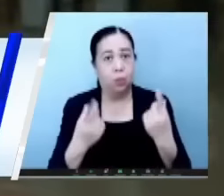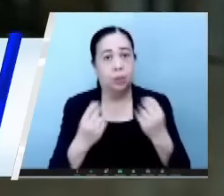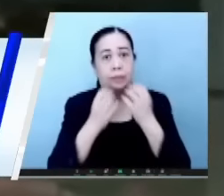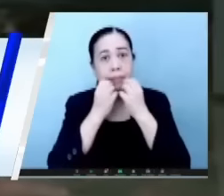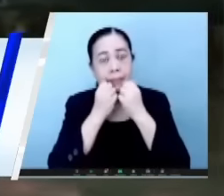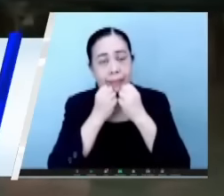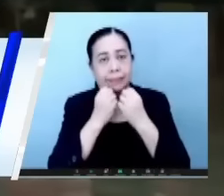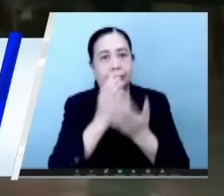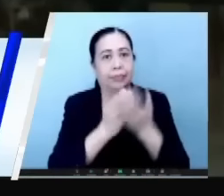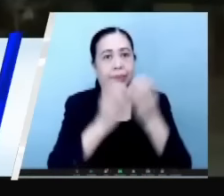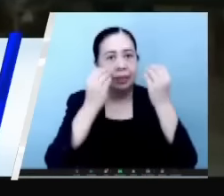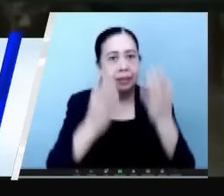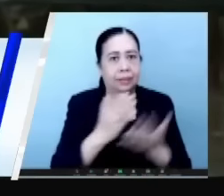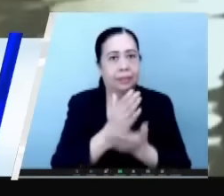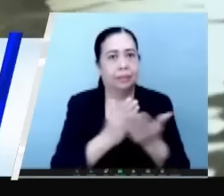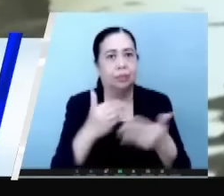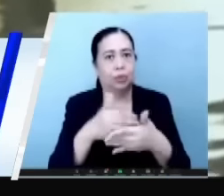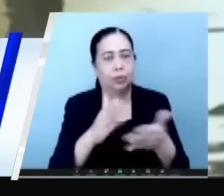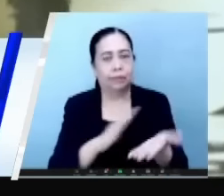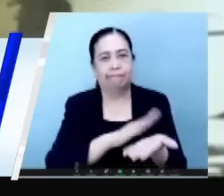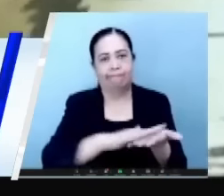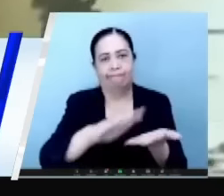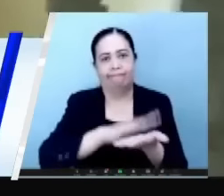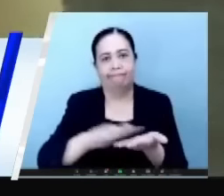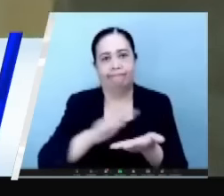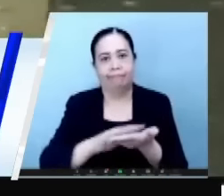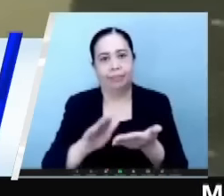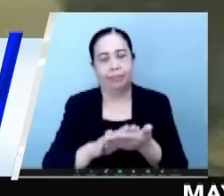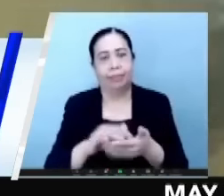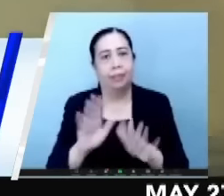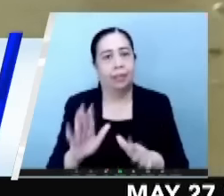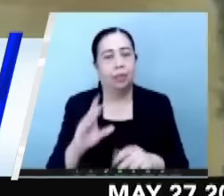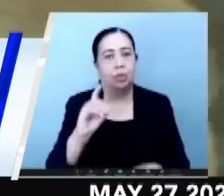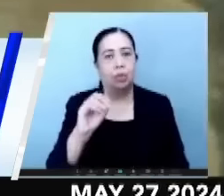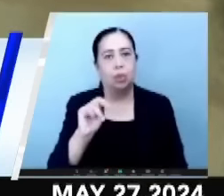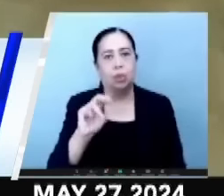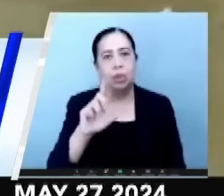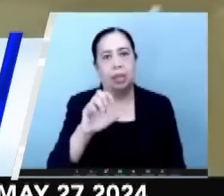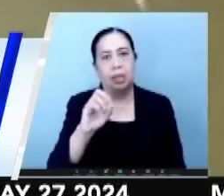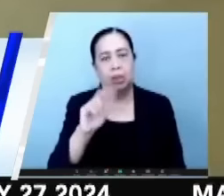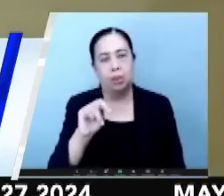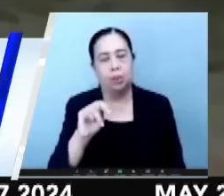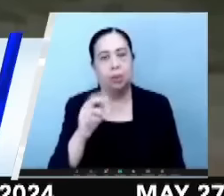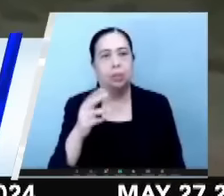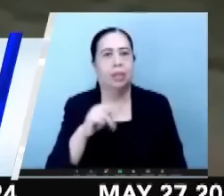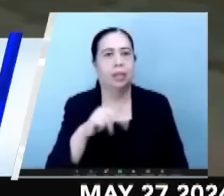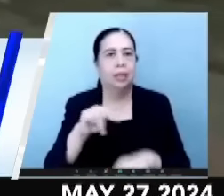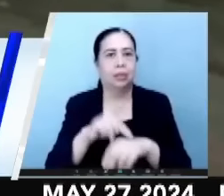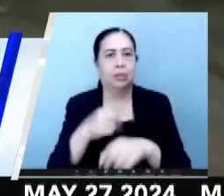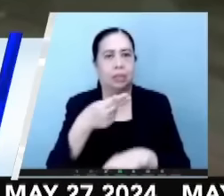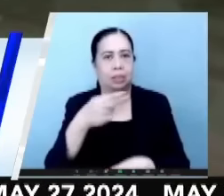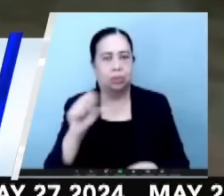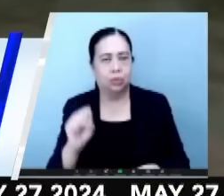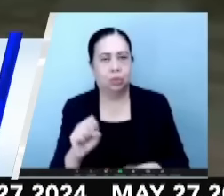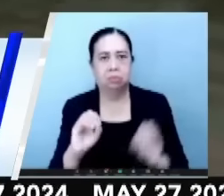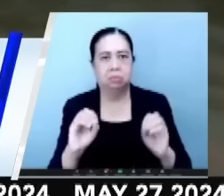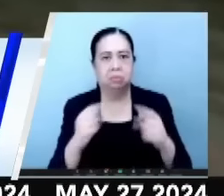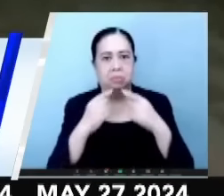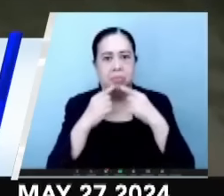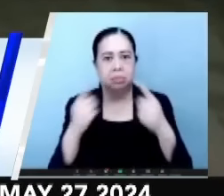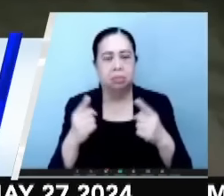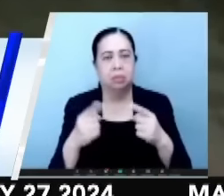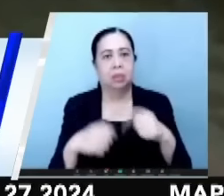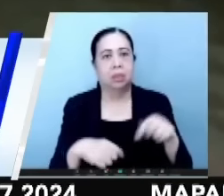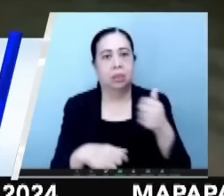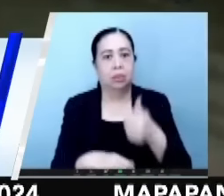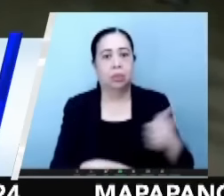ilang mag-aral ang paglilinis sa Don Leon Mercado Senior Memorial National High School. Wala pang inilalabas na datos ang otoridad